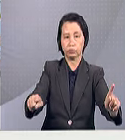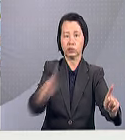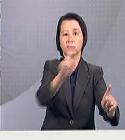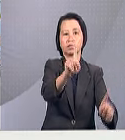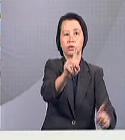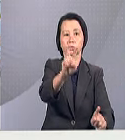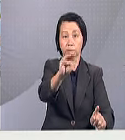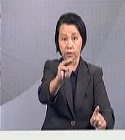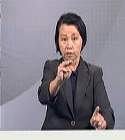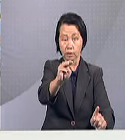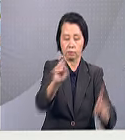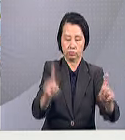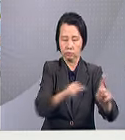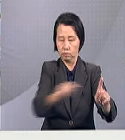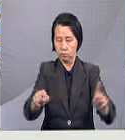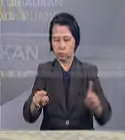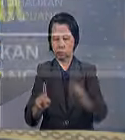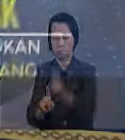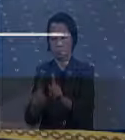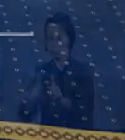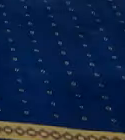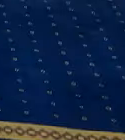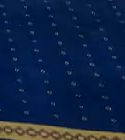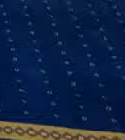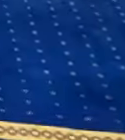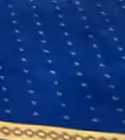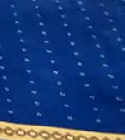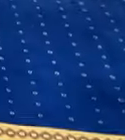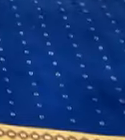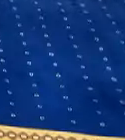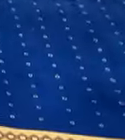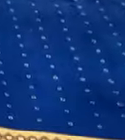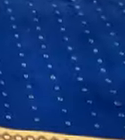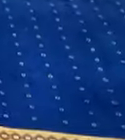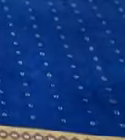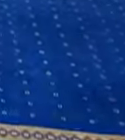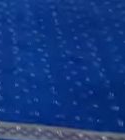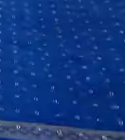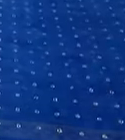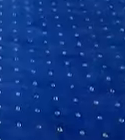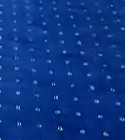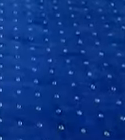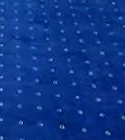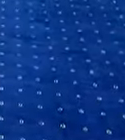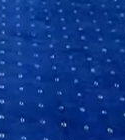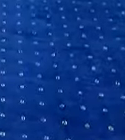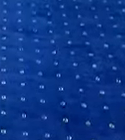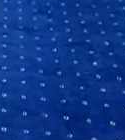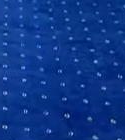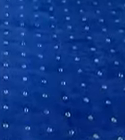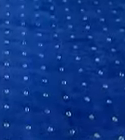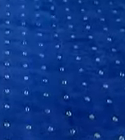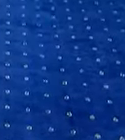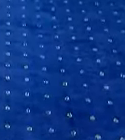1 meter antara satu sama lain dan jemaah wajib memakai pelitup muka. Cara masuk